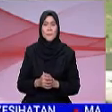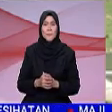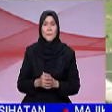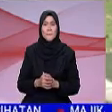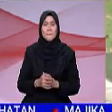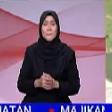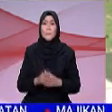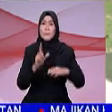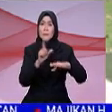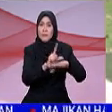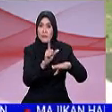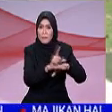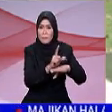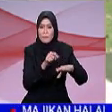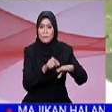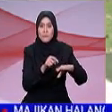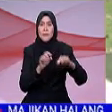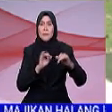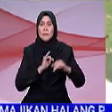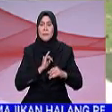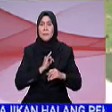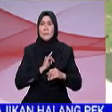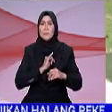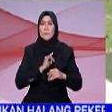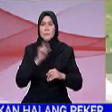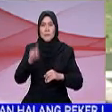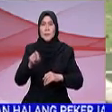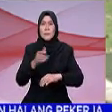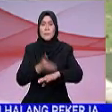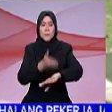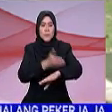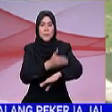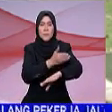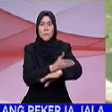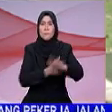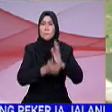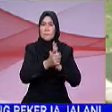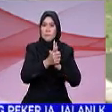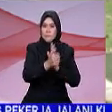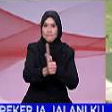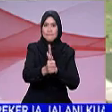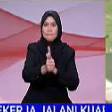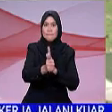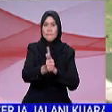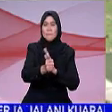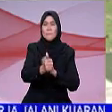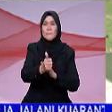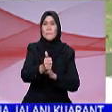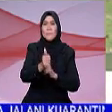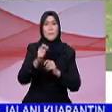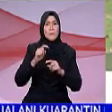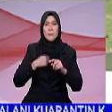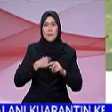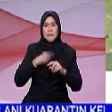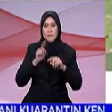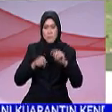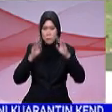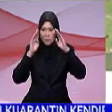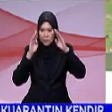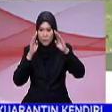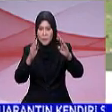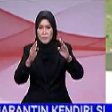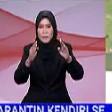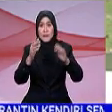Dekat training, saya kena improve skill lah, macam tak boleh nak fokus dekat aero sangat. Sebab